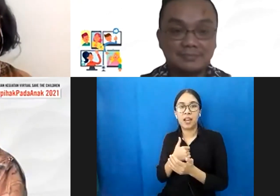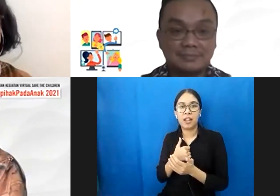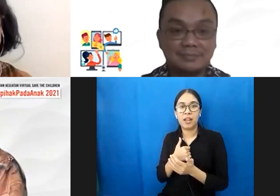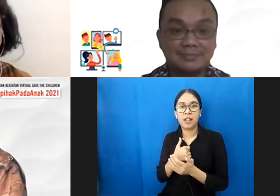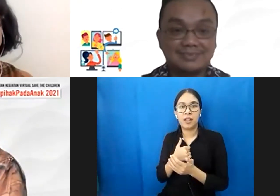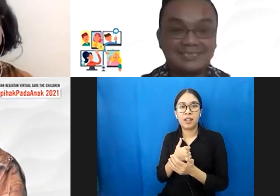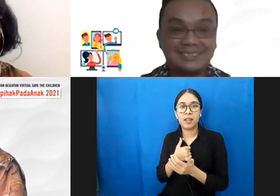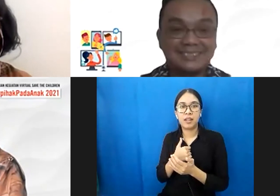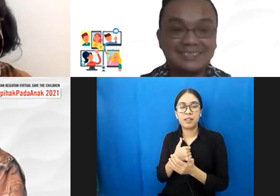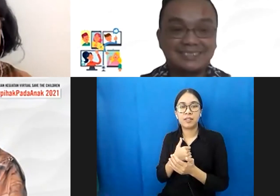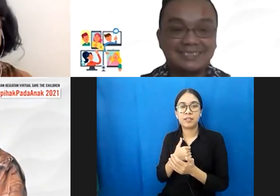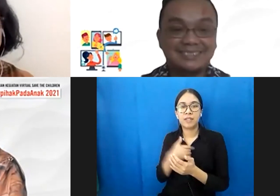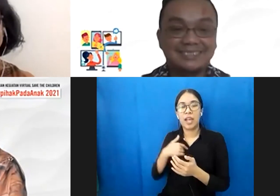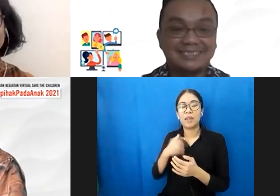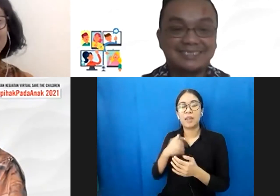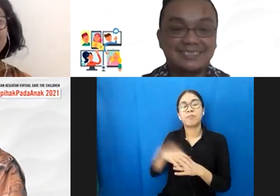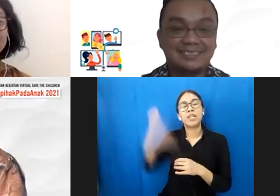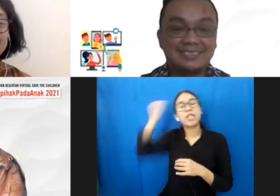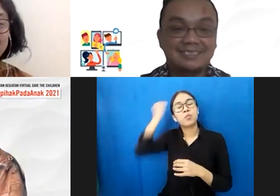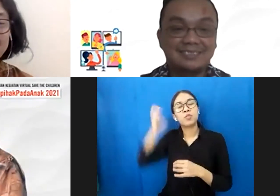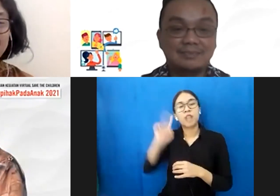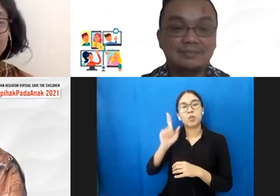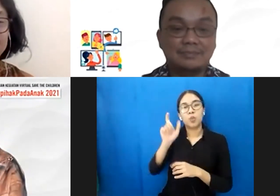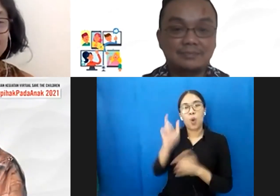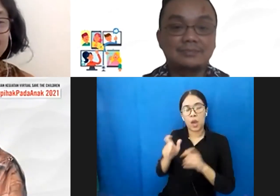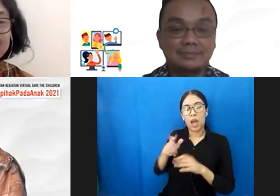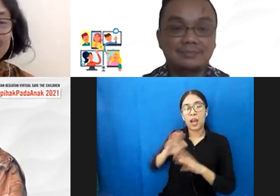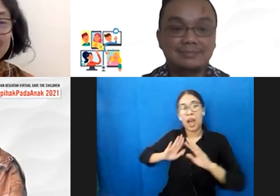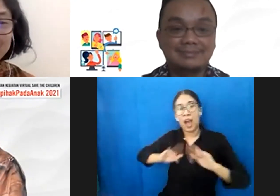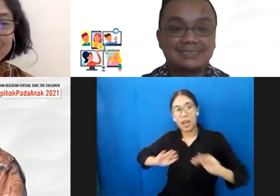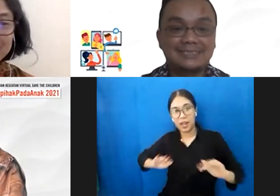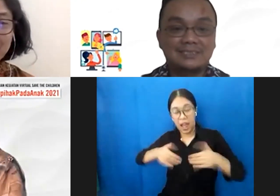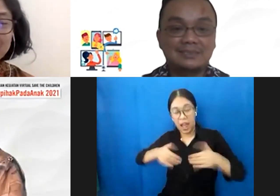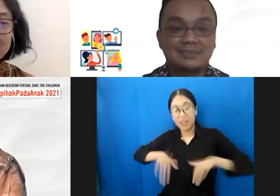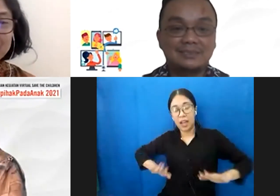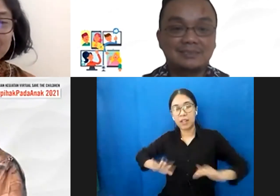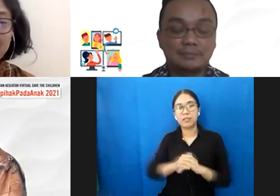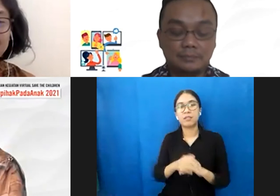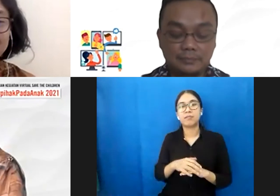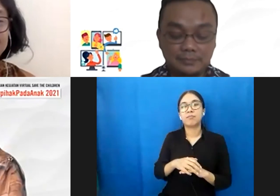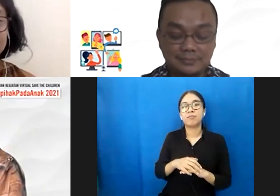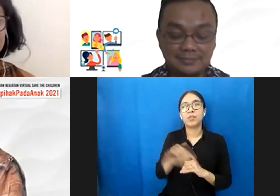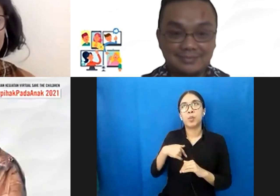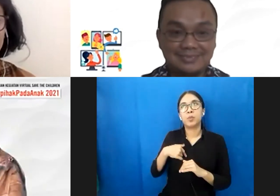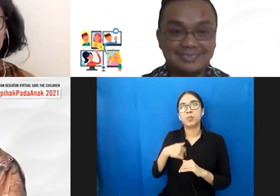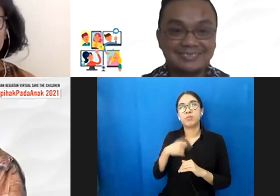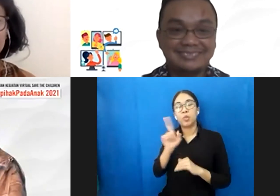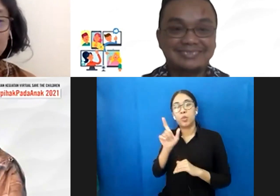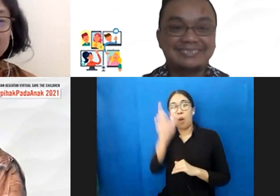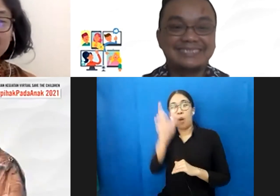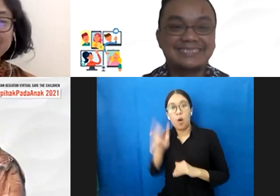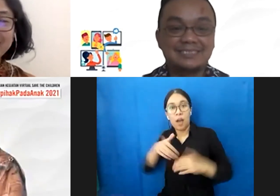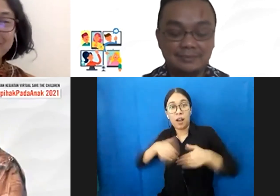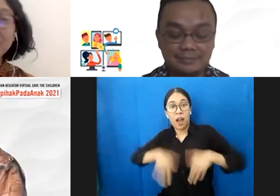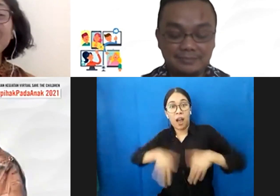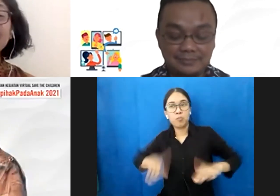seorang ibu dari satu orang anak gitu ya. Kebayang saya satu aja juga udah repot ya, apalagi yang belum mungkin